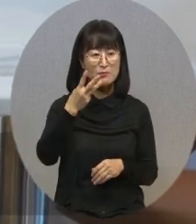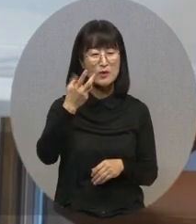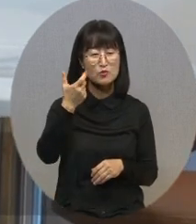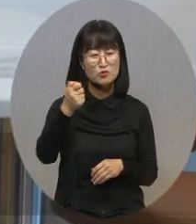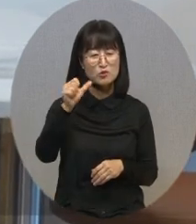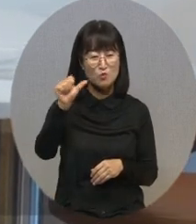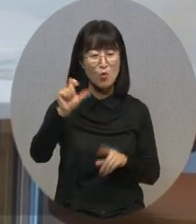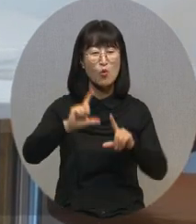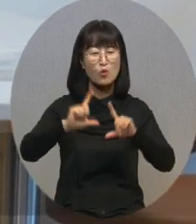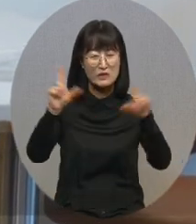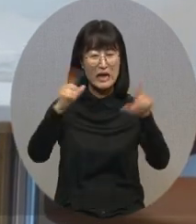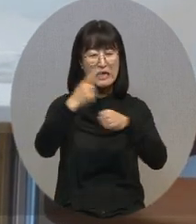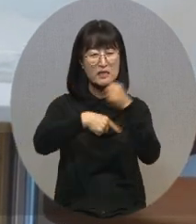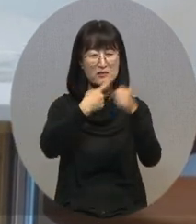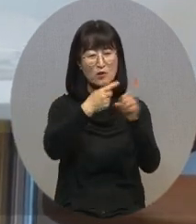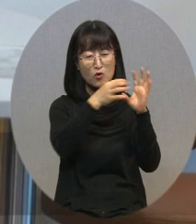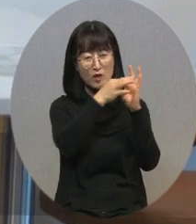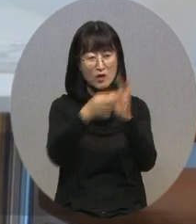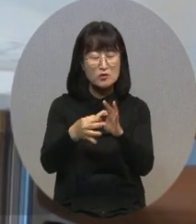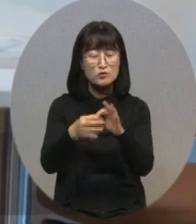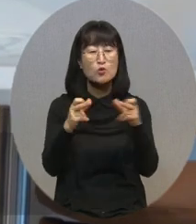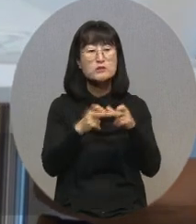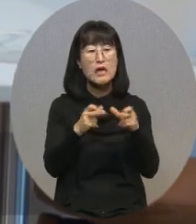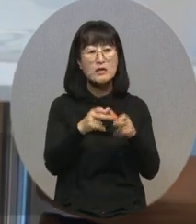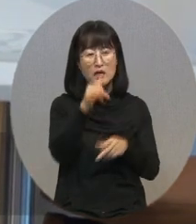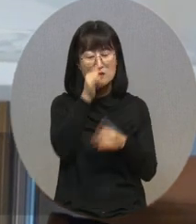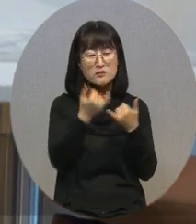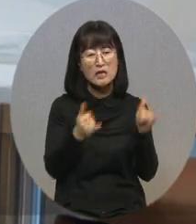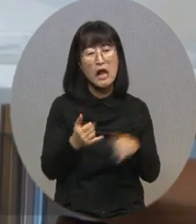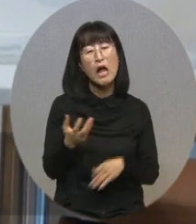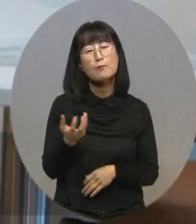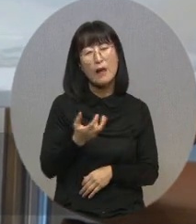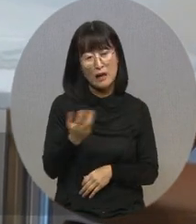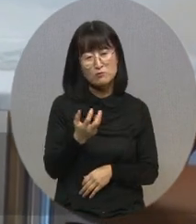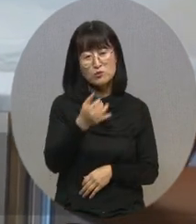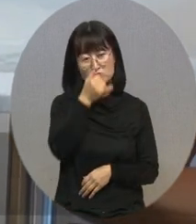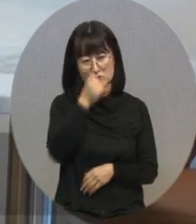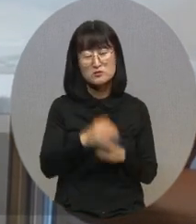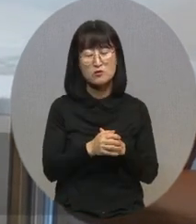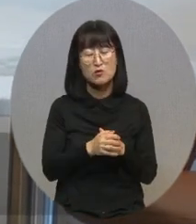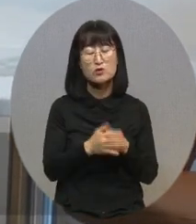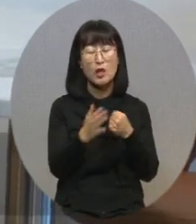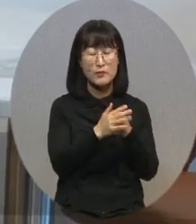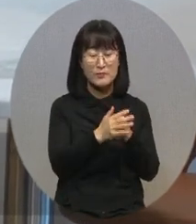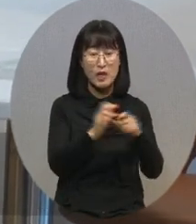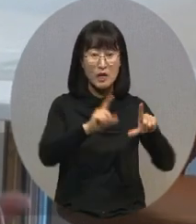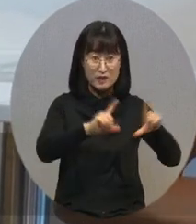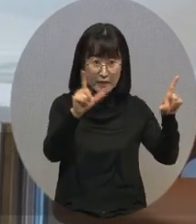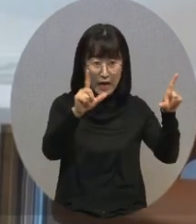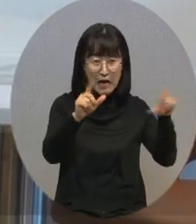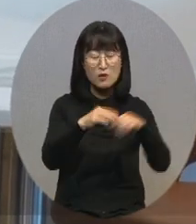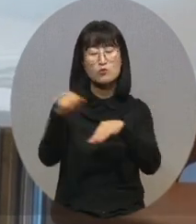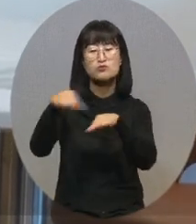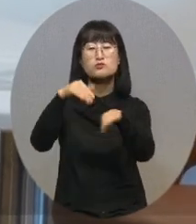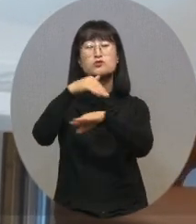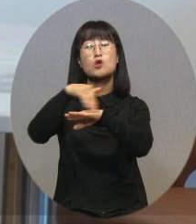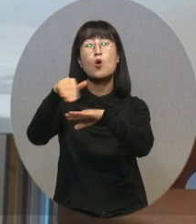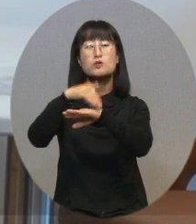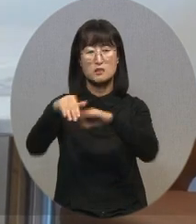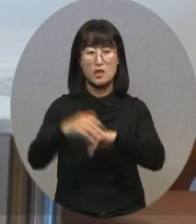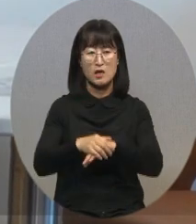사람의 아픔의 날인데 그런 어떤 그런 날에 좀 정책이라든가 이런 걸 좀 공약을 발표하고 그런